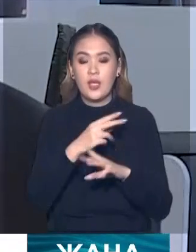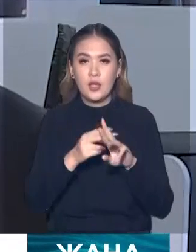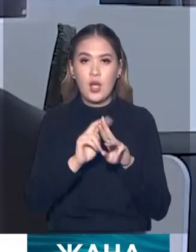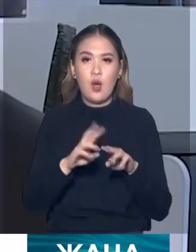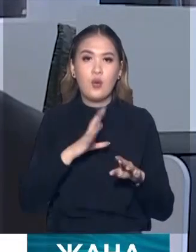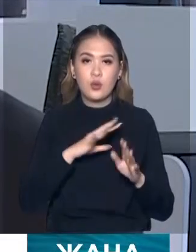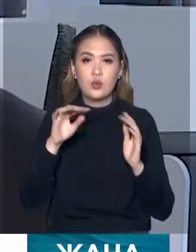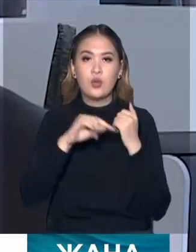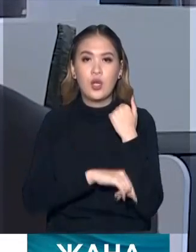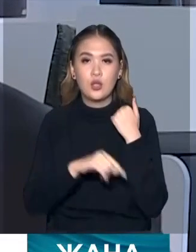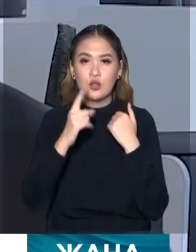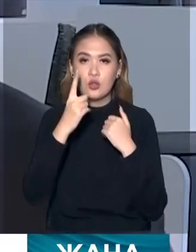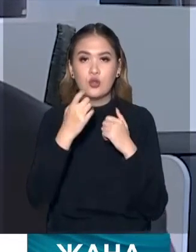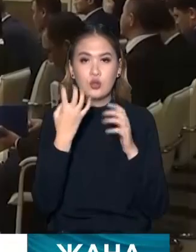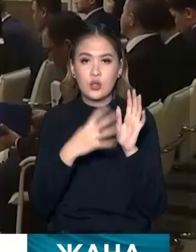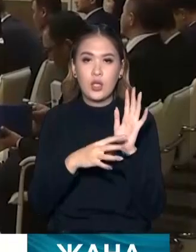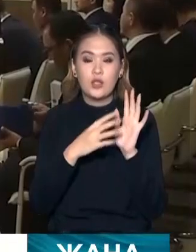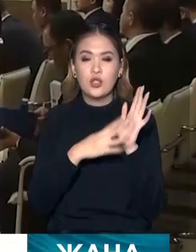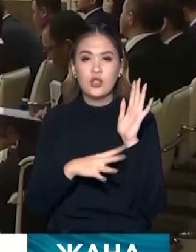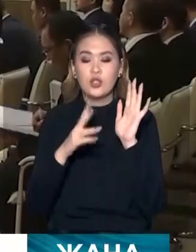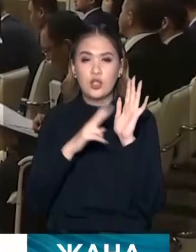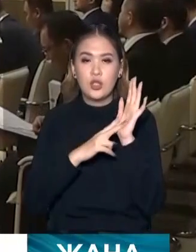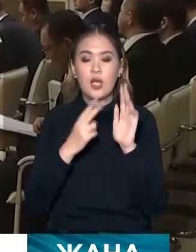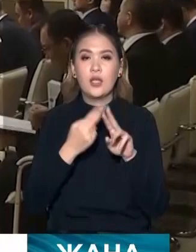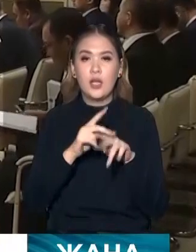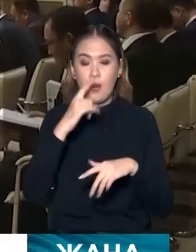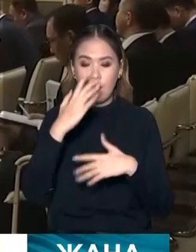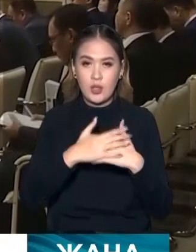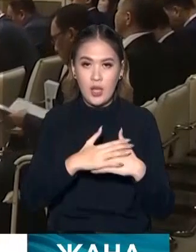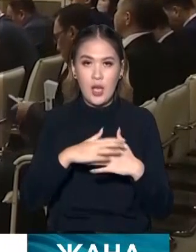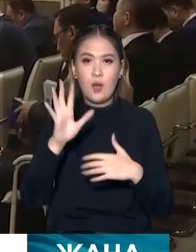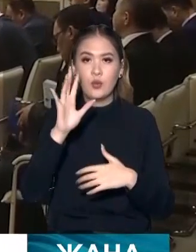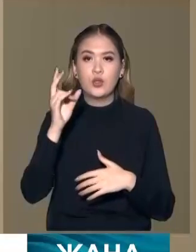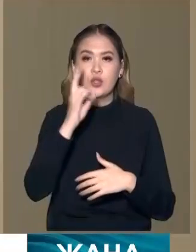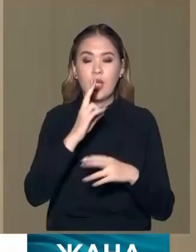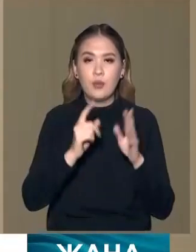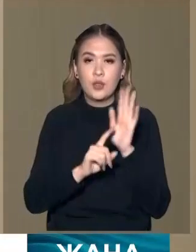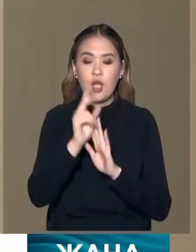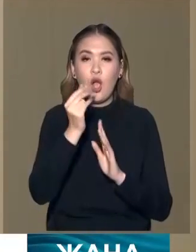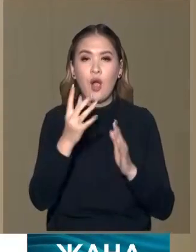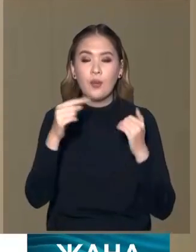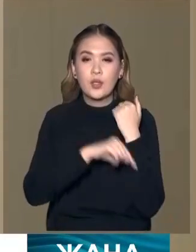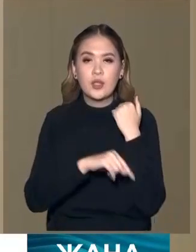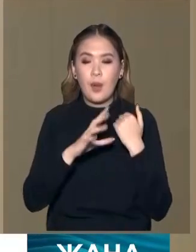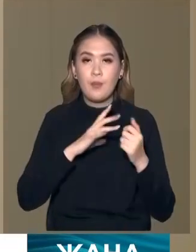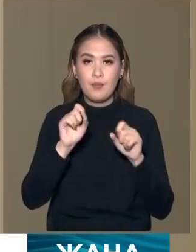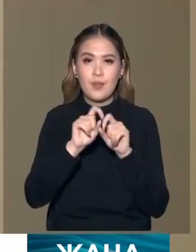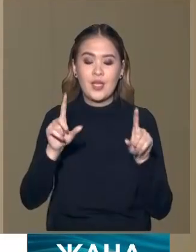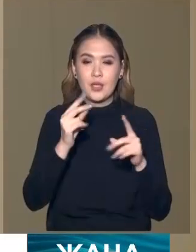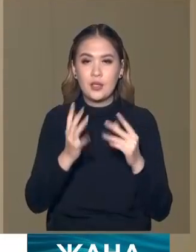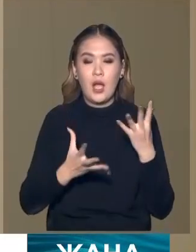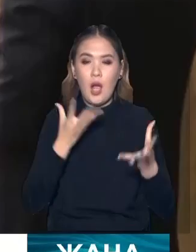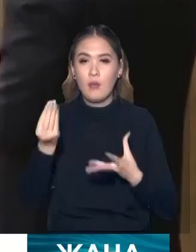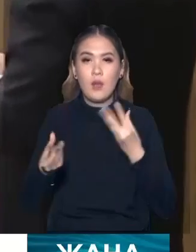өндірілген қаражаттың көлемі 197 миллион теңге. Жалпы биыл қарашадан бастап жемқорлардан алынған қаржы мектеп құрылысына жұмсалады. Бұған